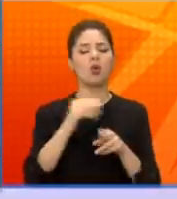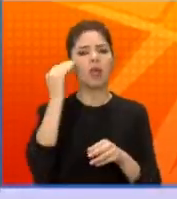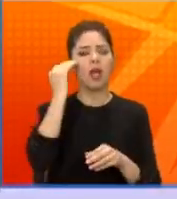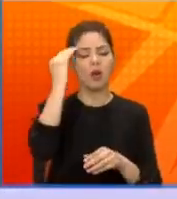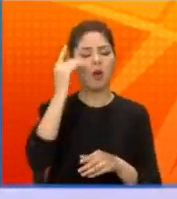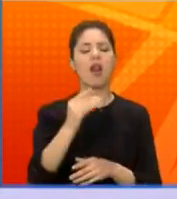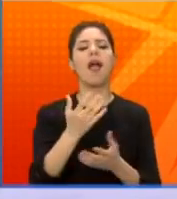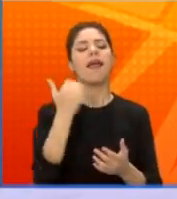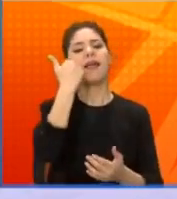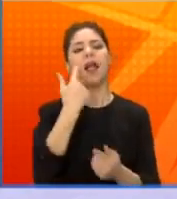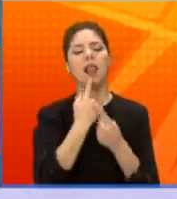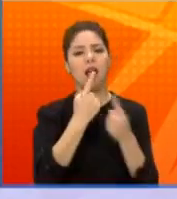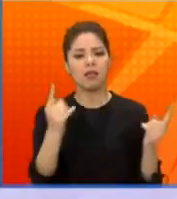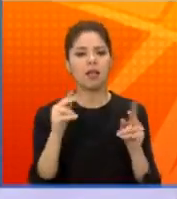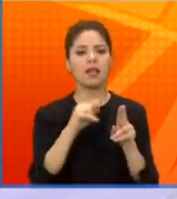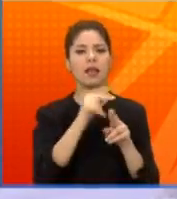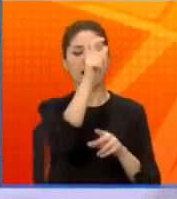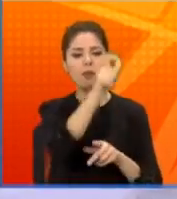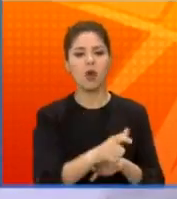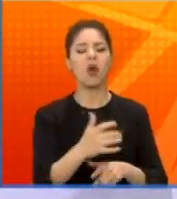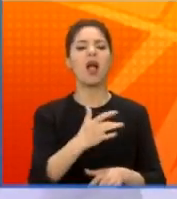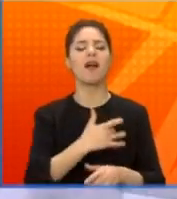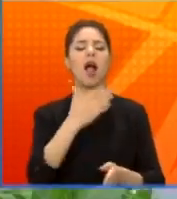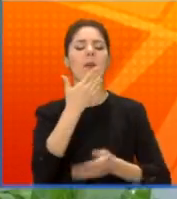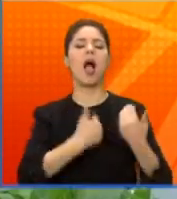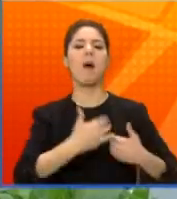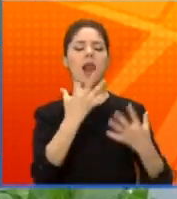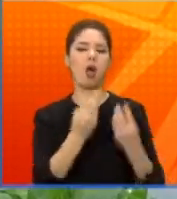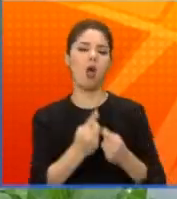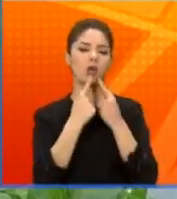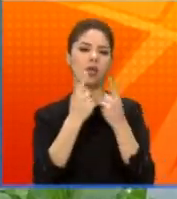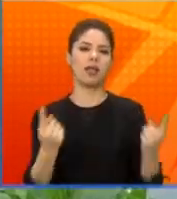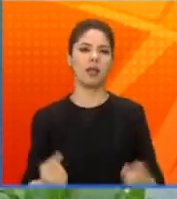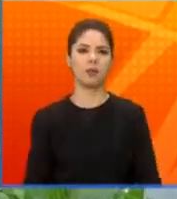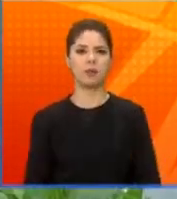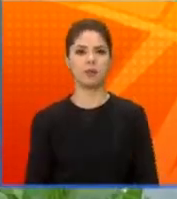istihbaratı yalanladı. Kim Jong-un'un kalp ameliyatı geçirdiği açıklandı.